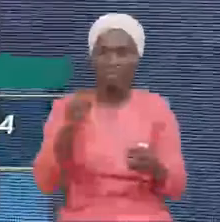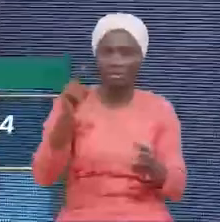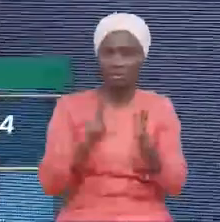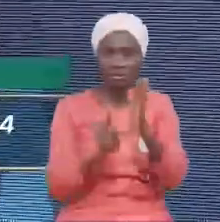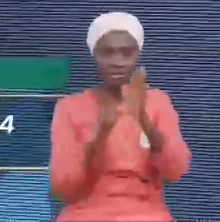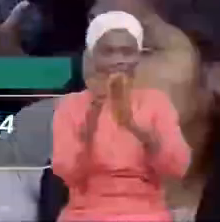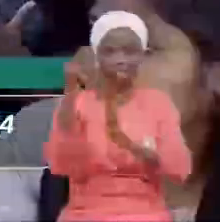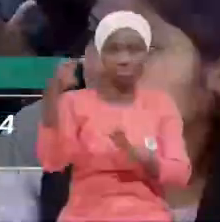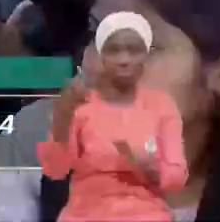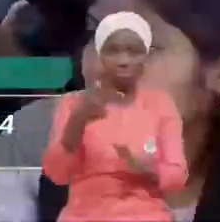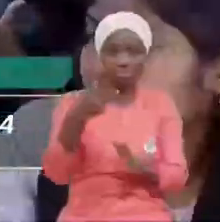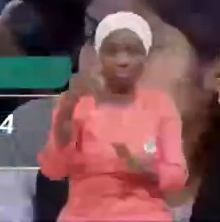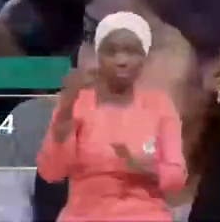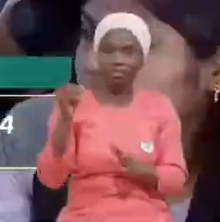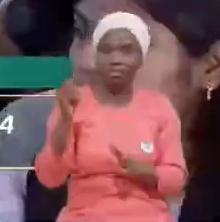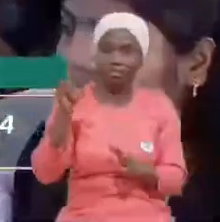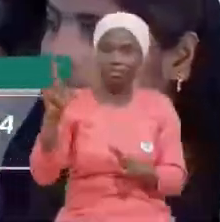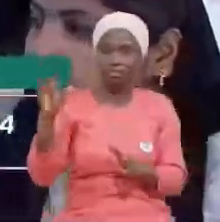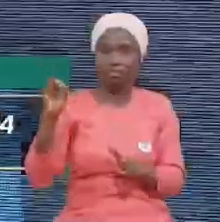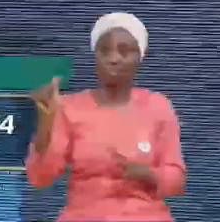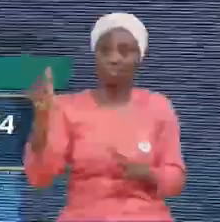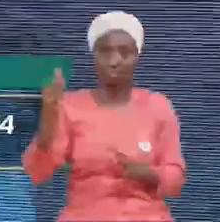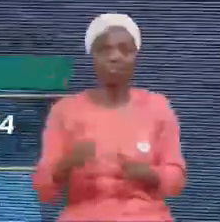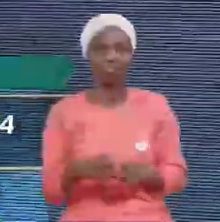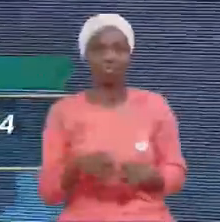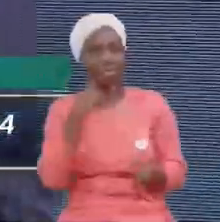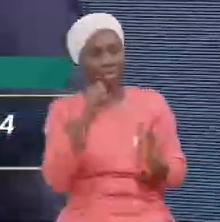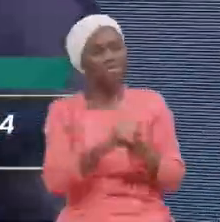qui fait du bruit. Donnez-moi un homme,